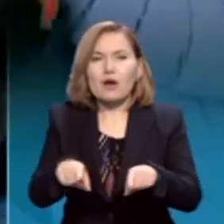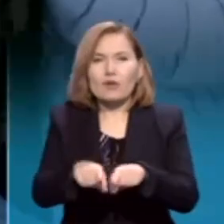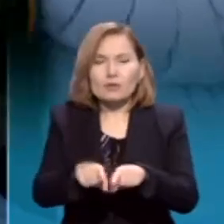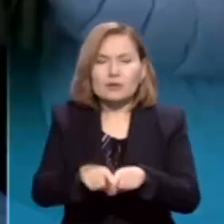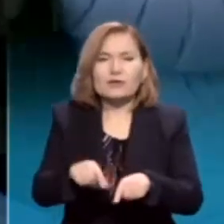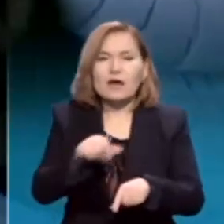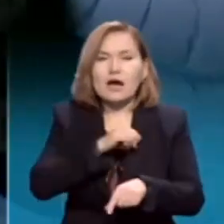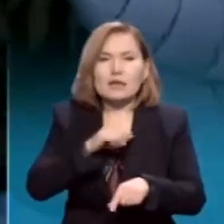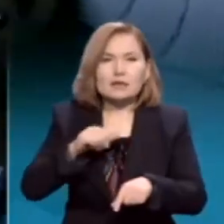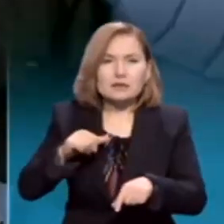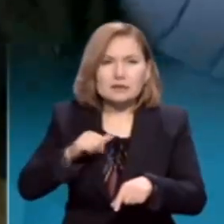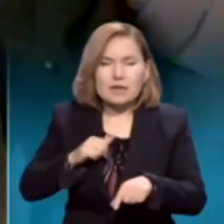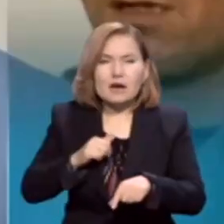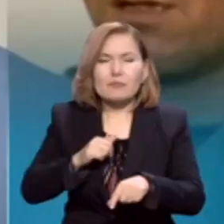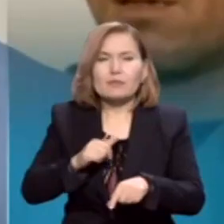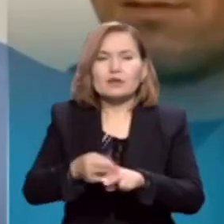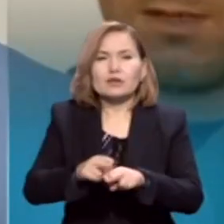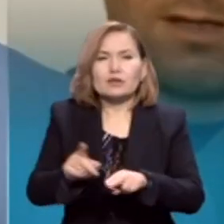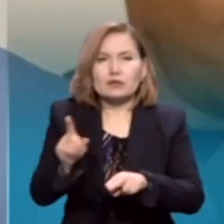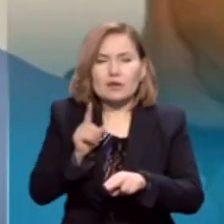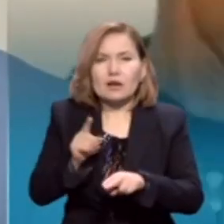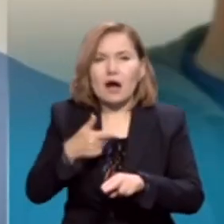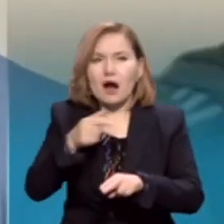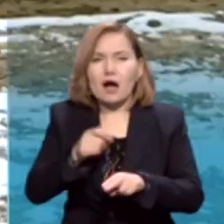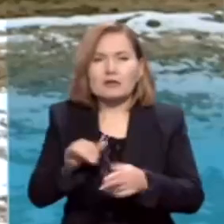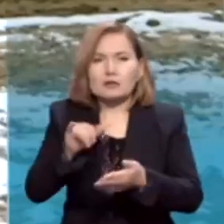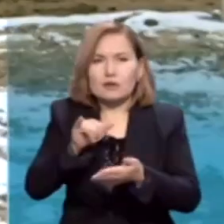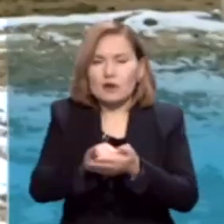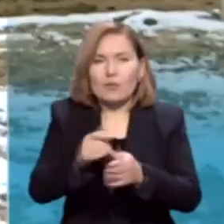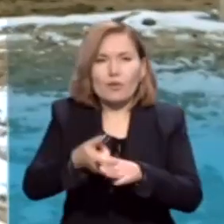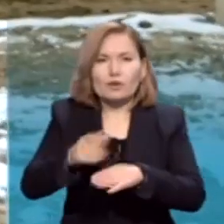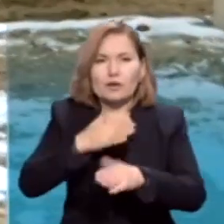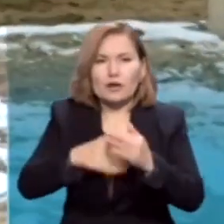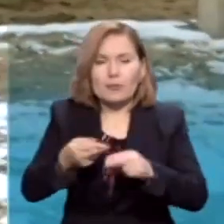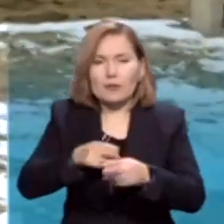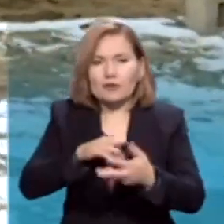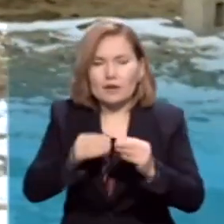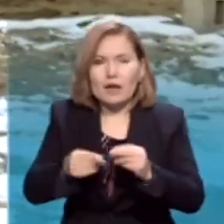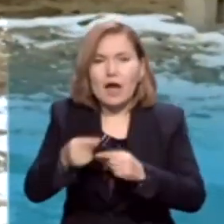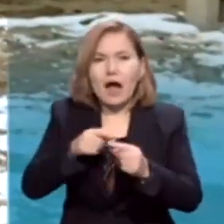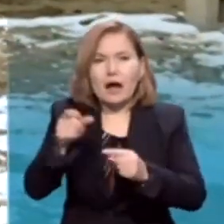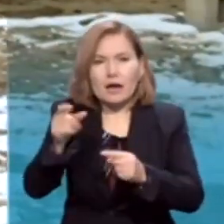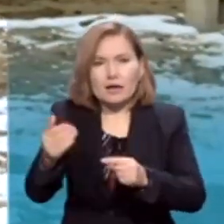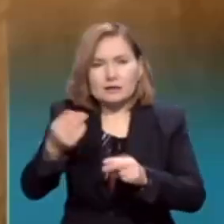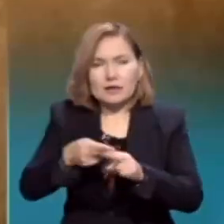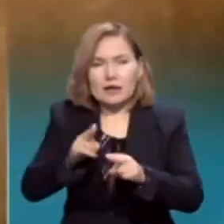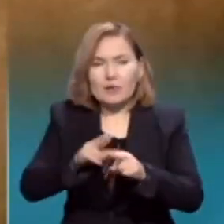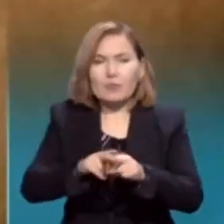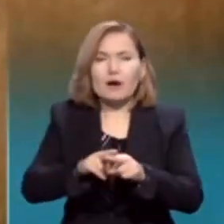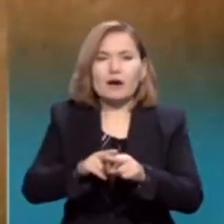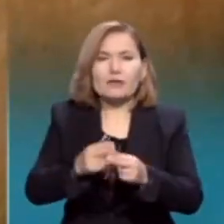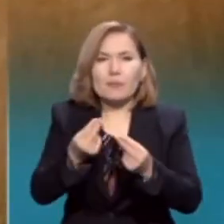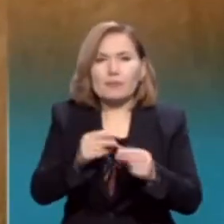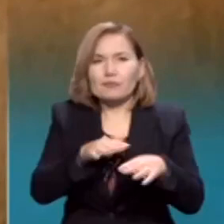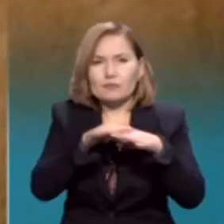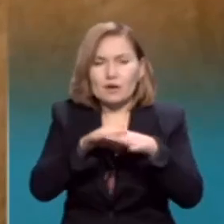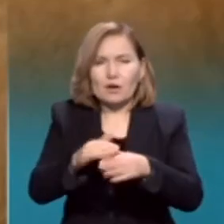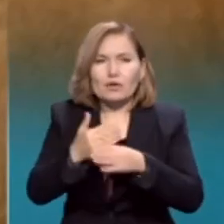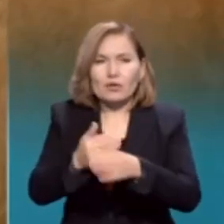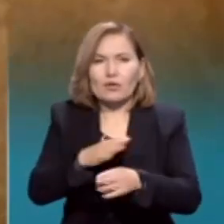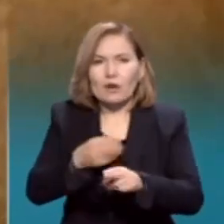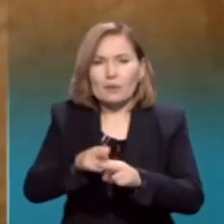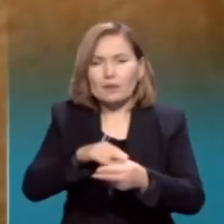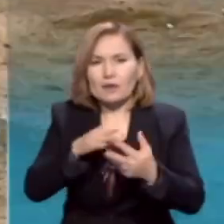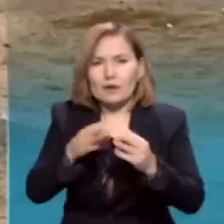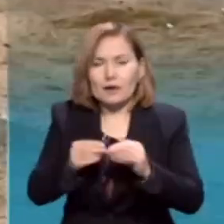осылайша көптен күткен қуанышқа кенелді. Шағын ауылдағы ағайынның алғысына бөленген жеке кәсіпкер мал шаруашылығымен айналысады. Ақтастыға